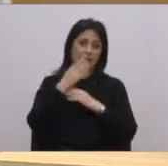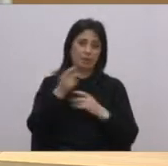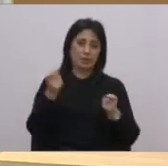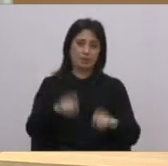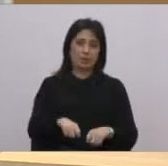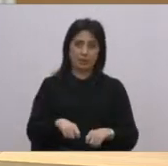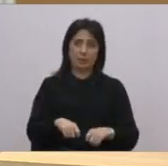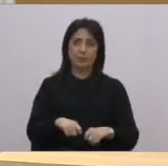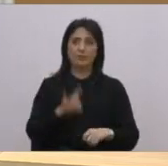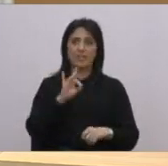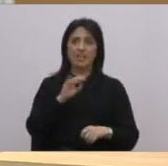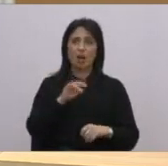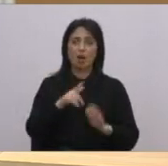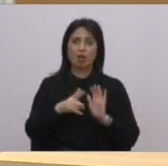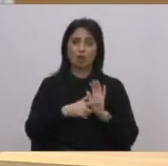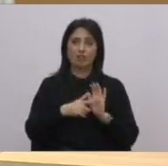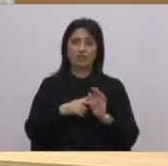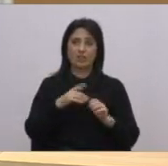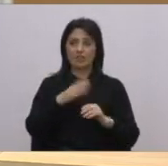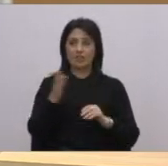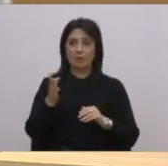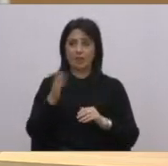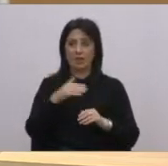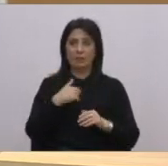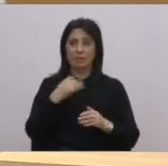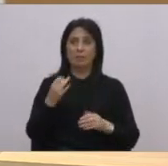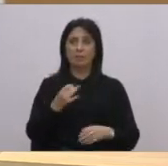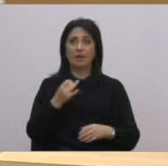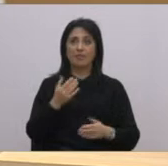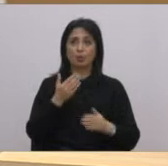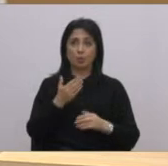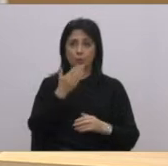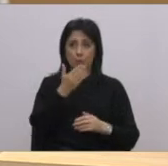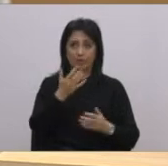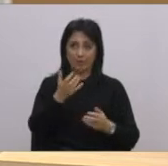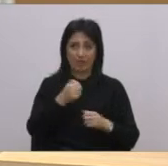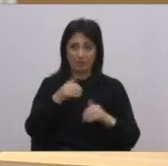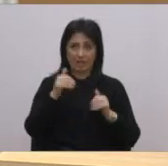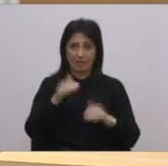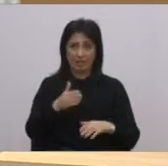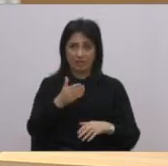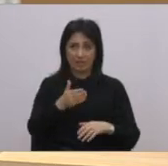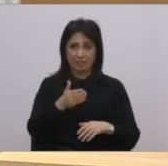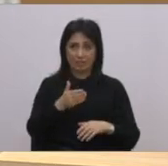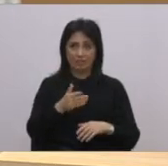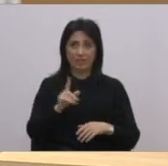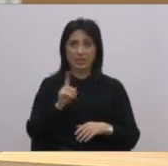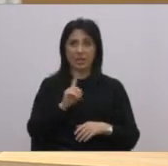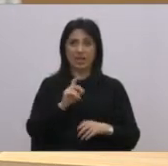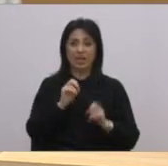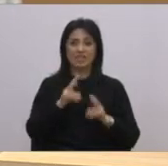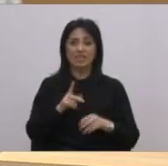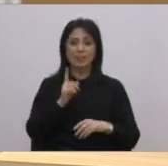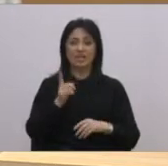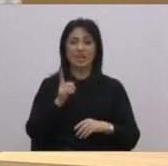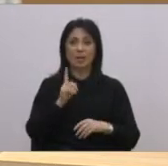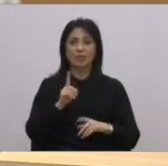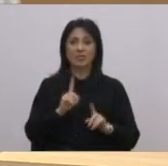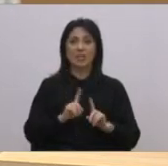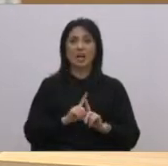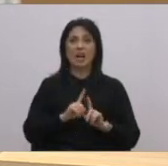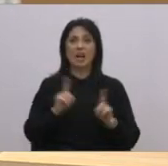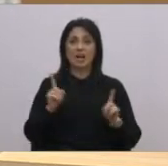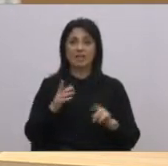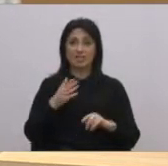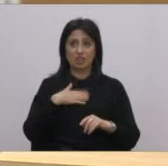daketilio rikotis 7 saatis mereoda ai me mainteresebs tu tken miiget es gadaqvetileba ra saptxem ukreboda